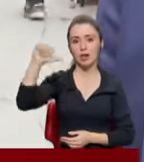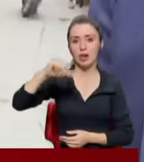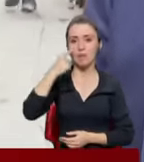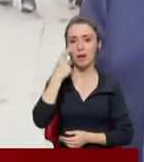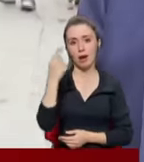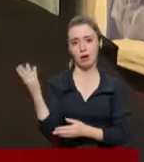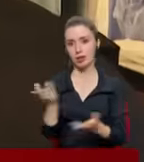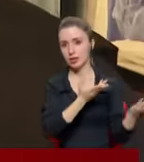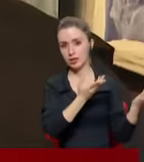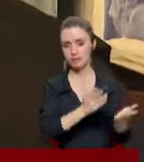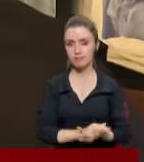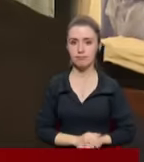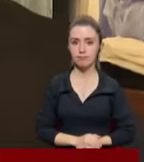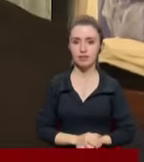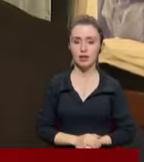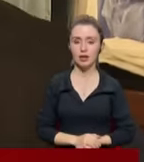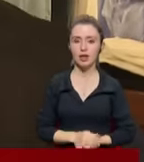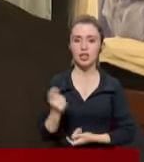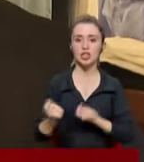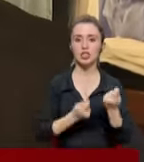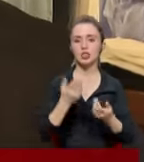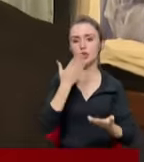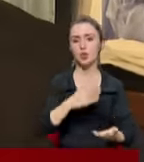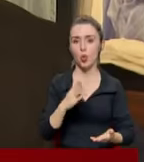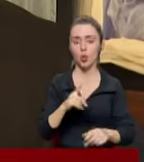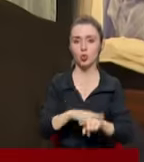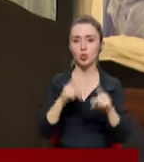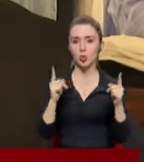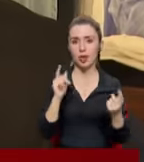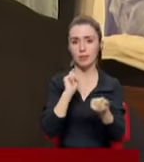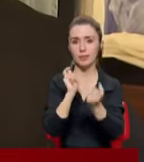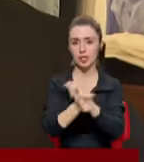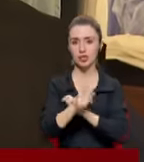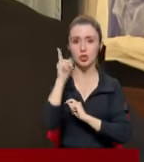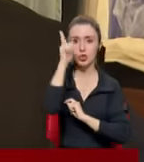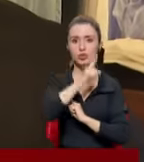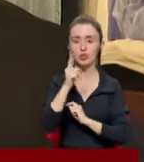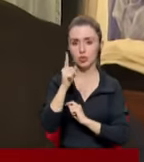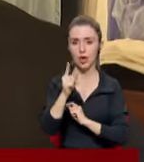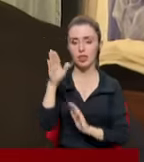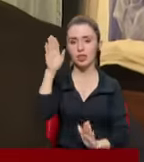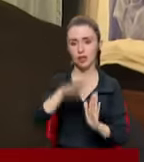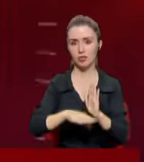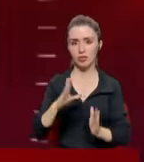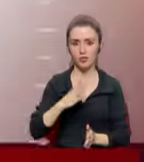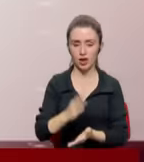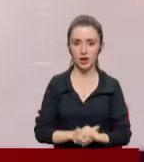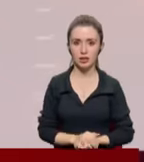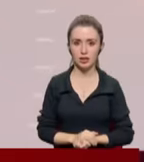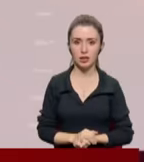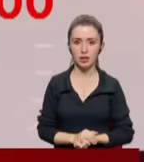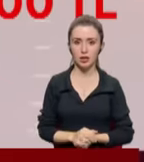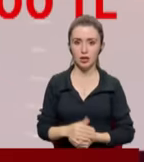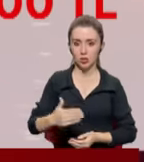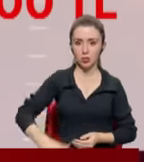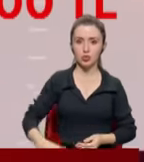bakıp gidiyoruz Biraz işlerin durgun olmasından dolayı ve sezon değiştiğinden dolayı yarı yarıya fiyatlar düştü uzun kabanlar